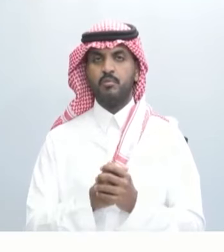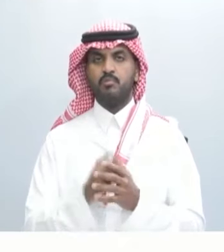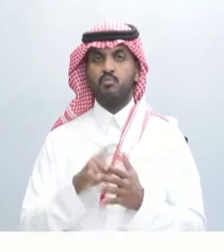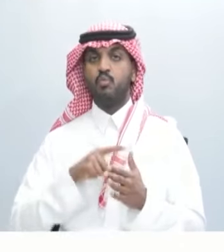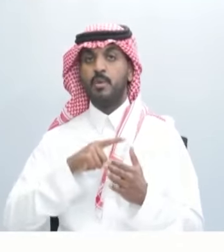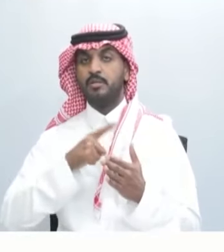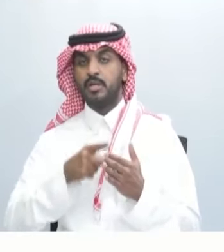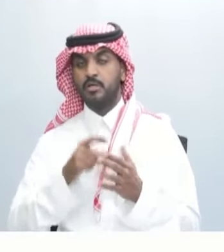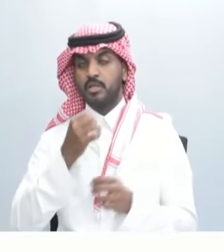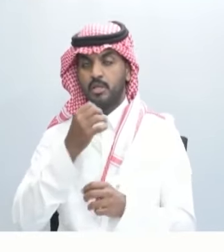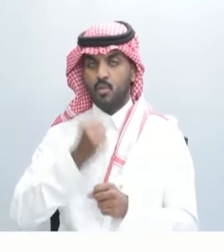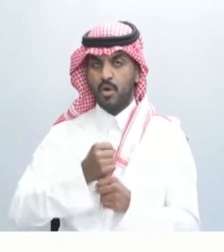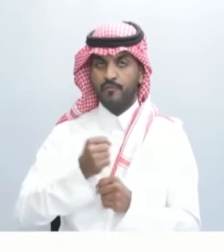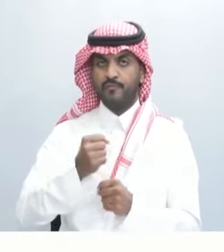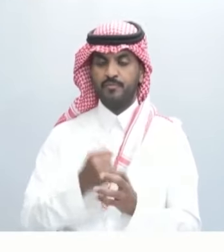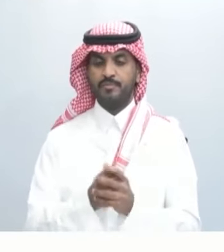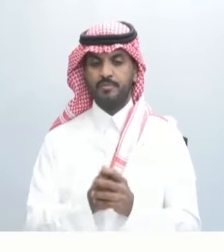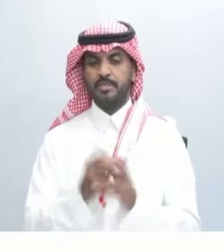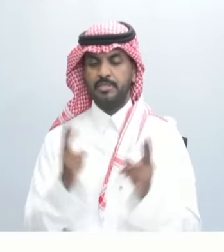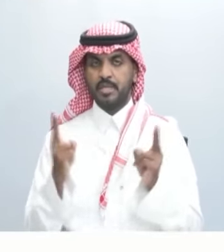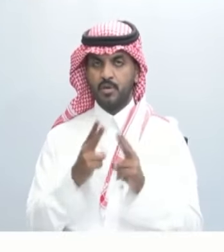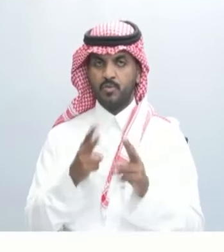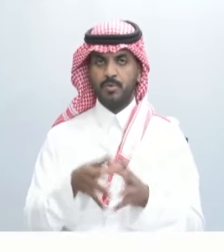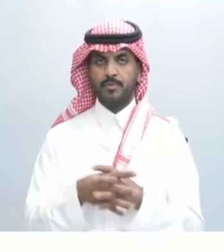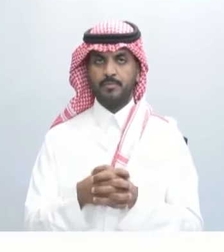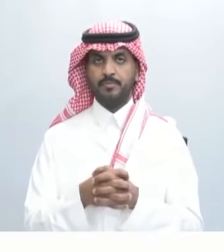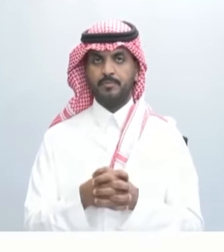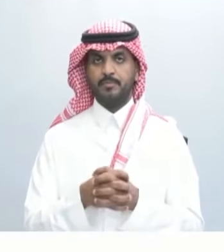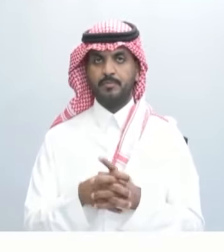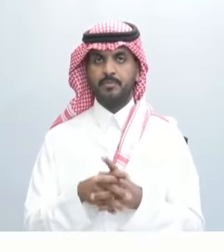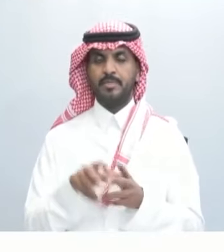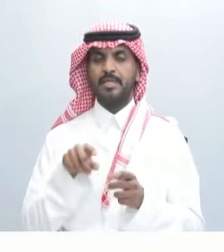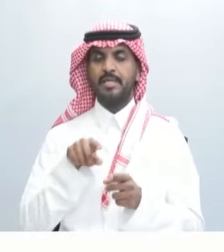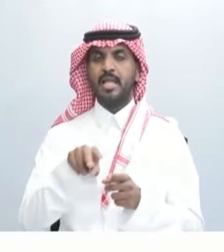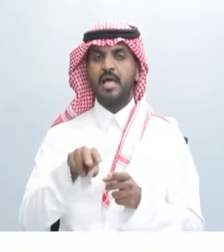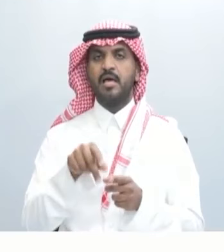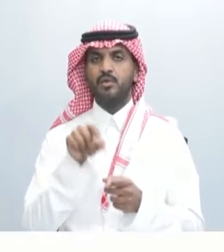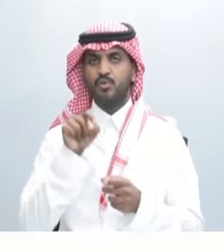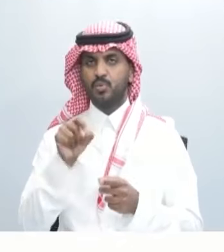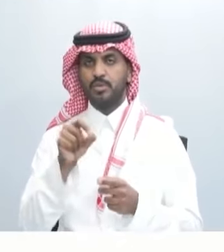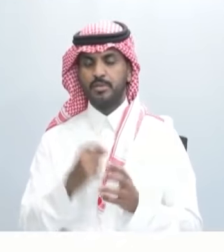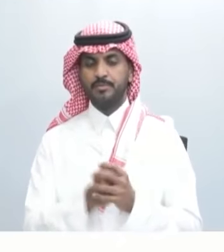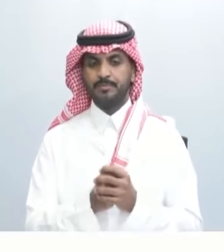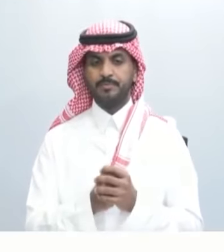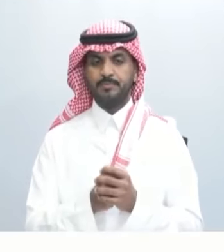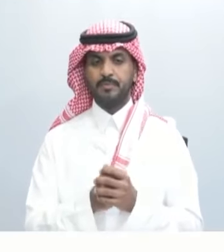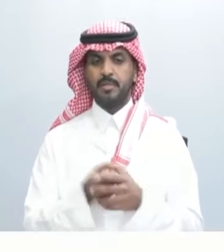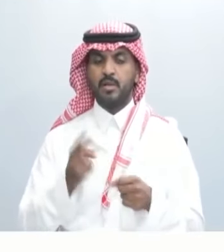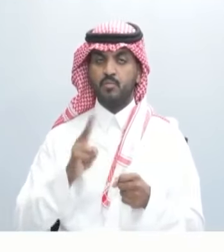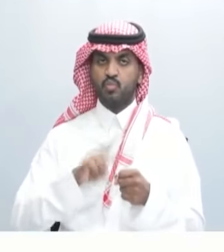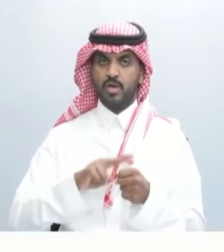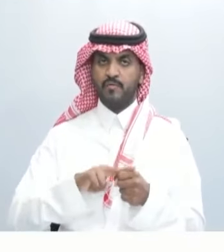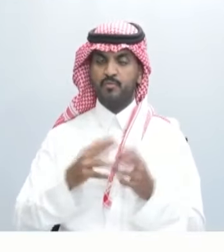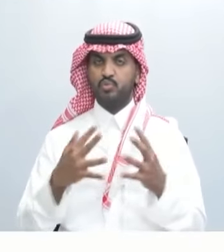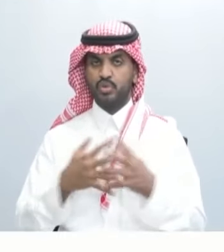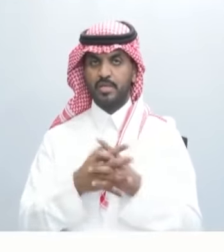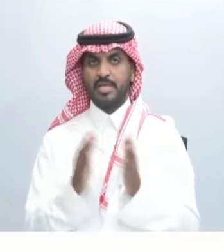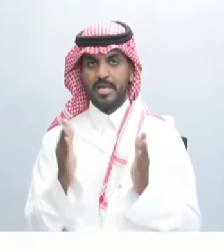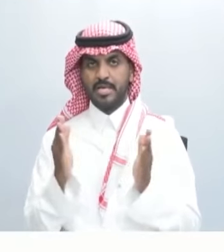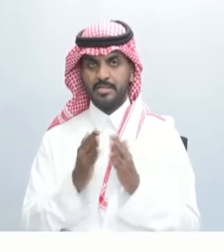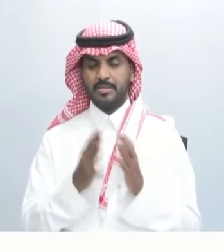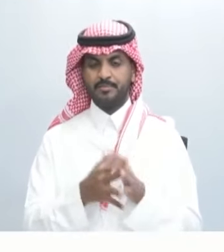اتوقف التقوا هنا ابنائي وبناتي كلا النقطتين اذا المضاعف المشترك الاصغر